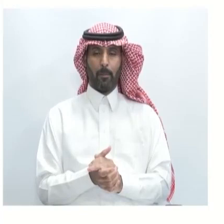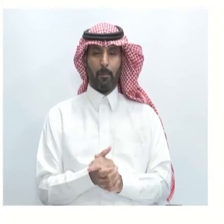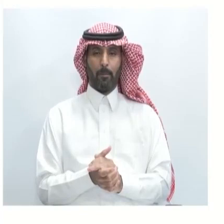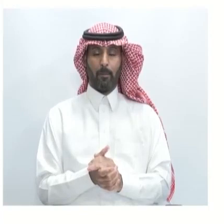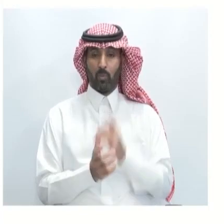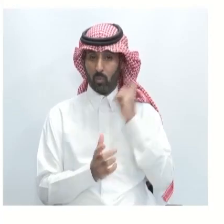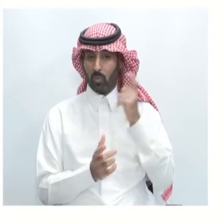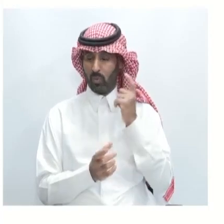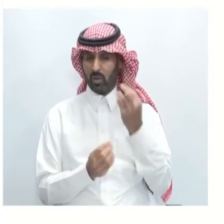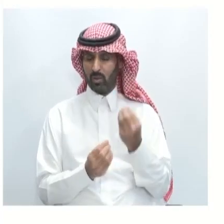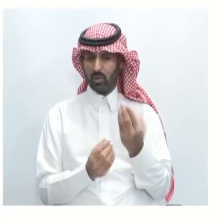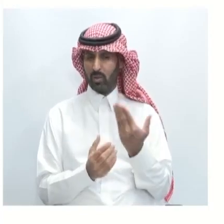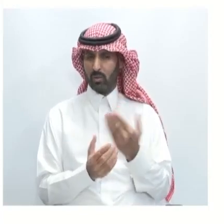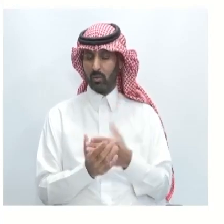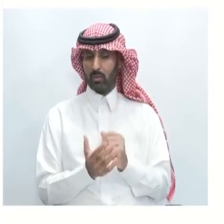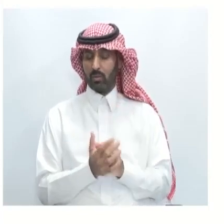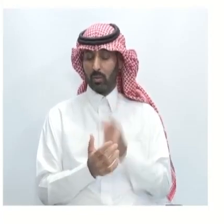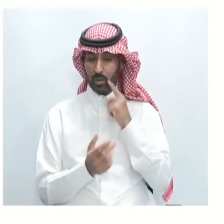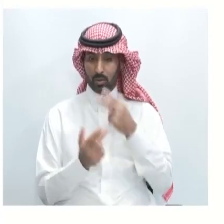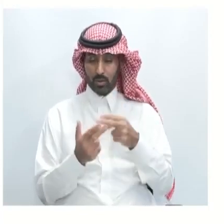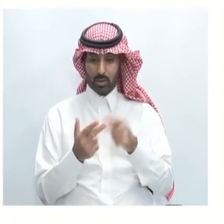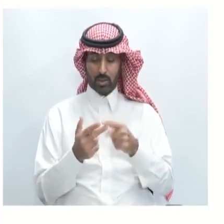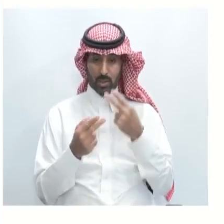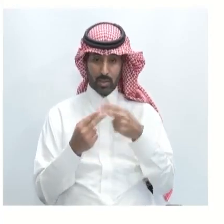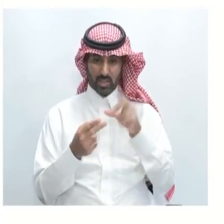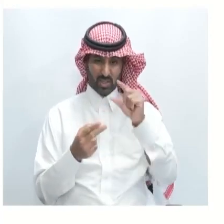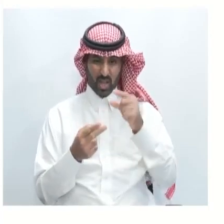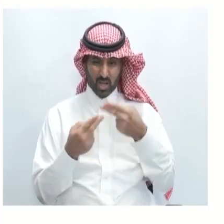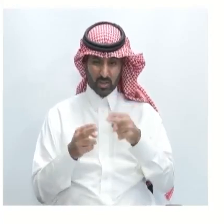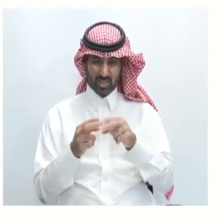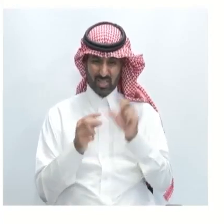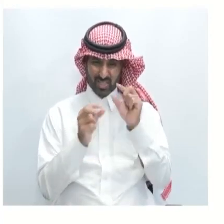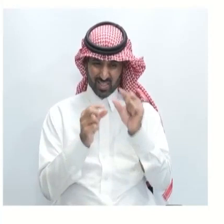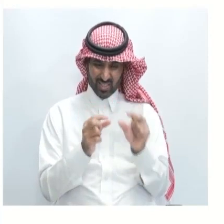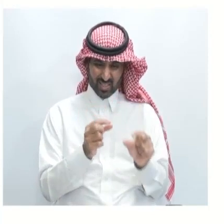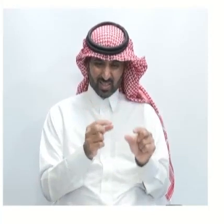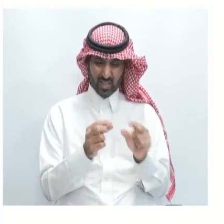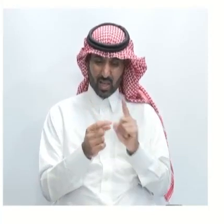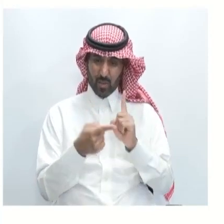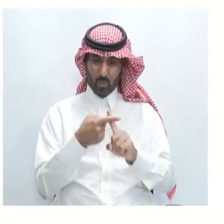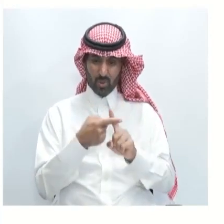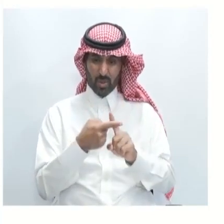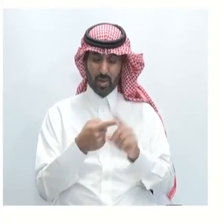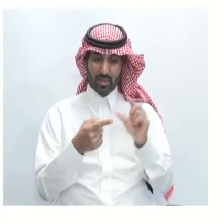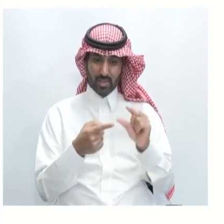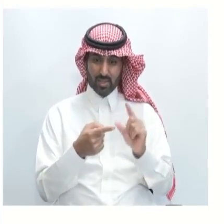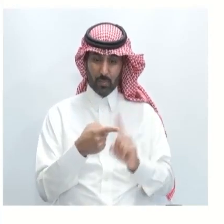ونفكر قليلا ان تكون المقدمه الصغرى جزئيه موجبه